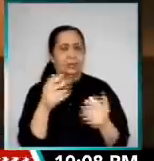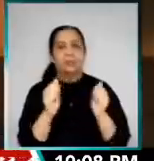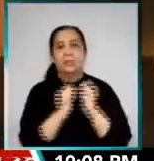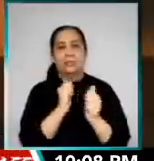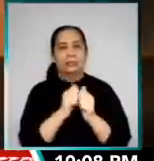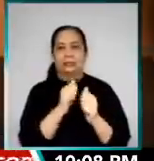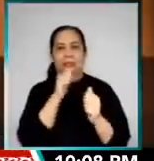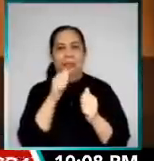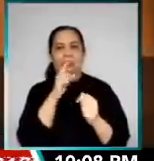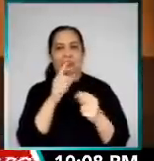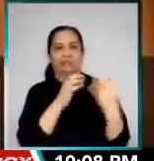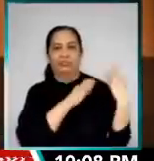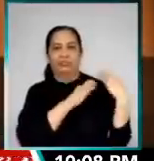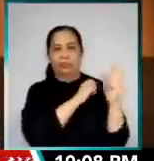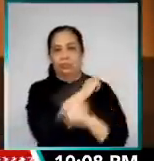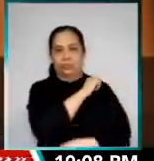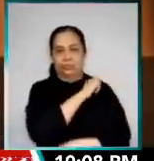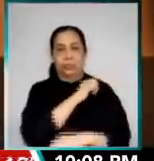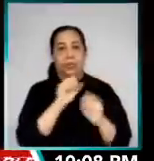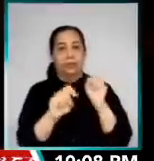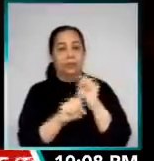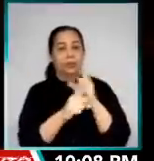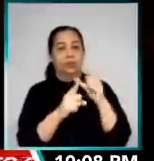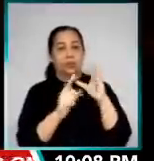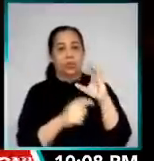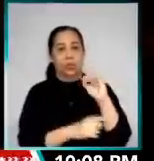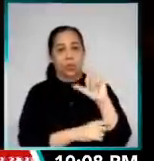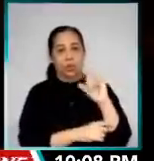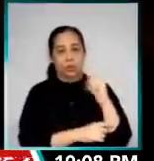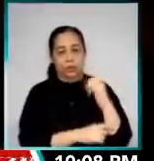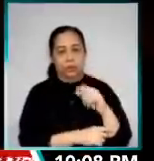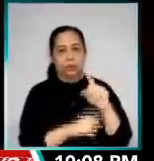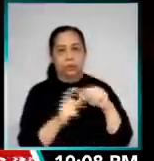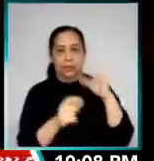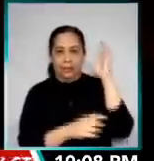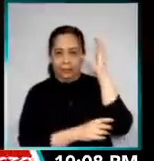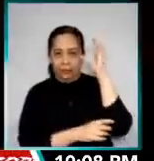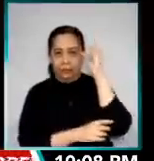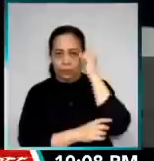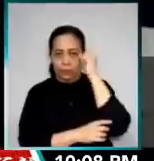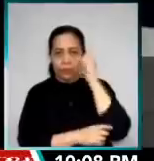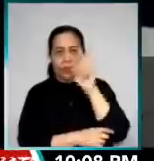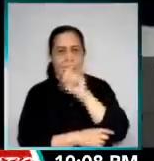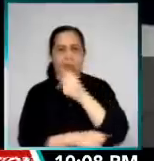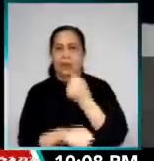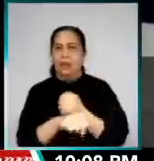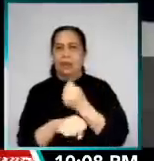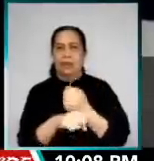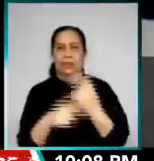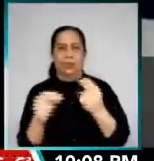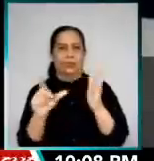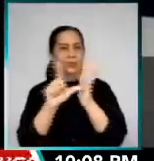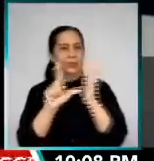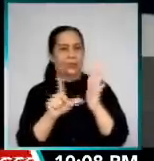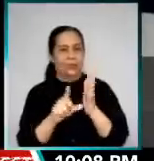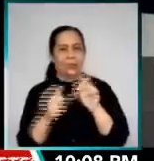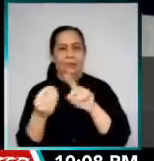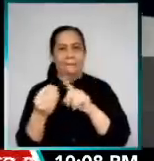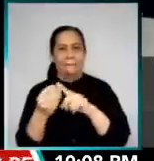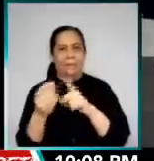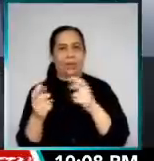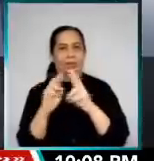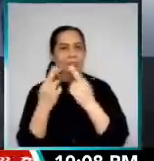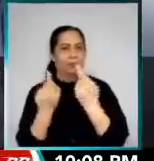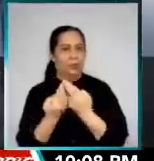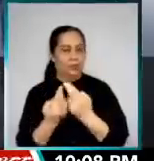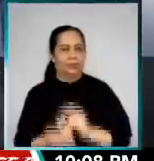napapanagot. Kung ang sociologist na si Brother Clifford Sorita naman ang tatanungin, mahirap gumawa ng batas patungkol sa mga relasyon.